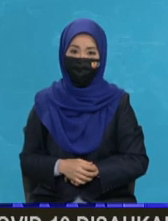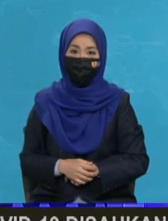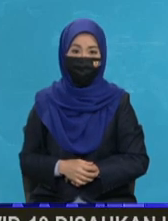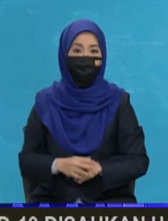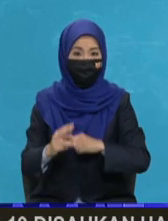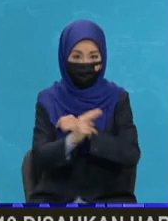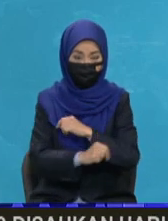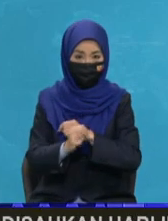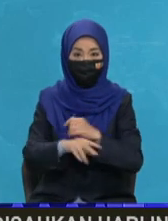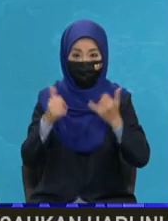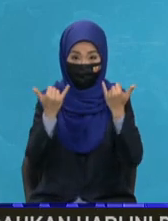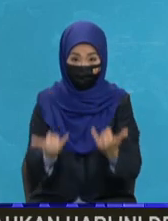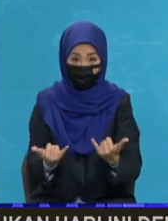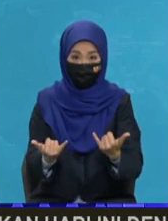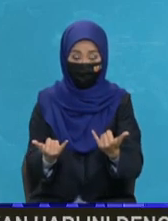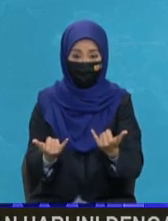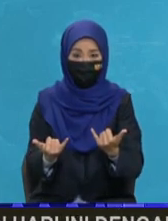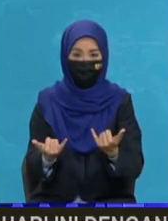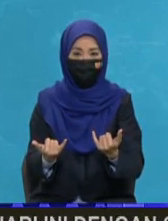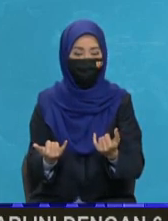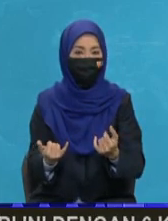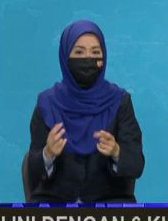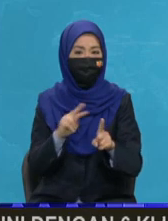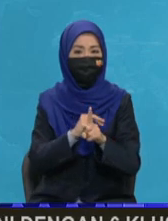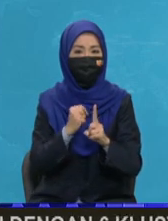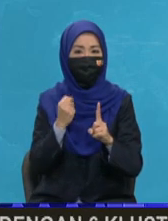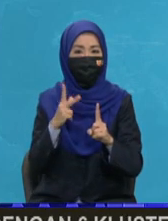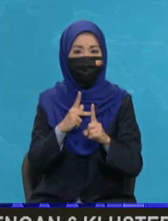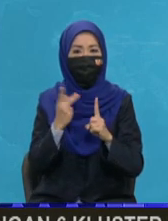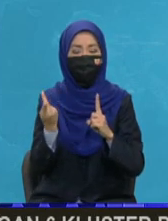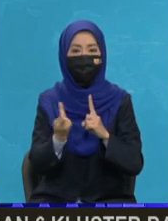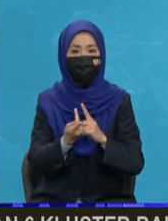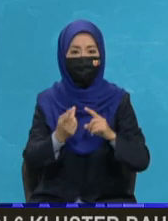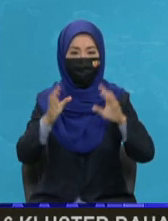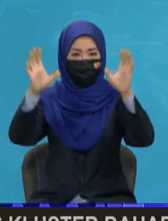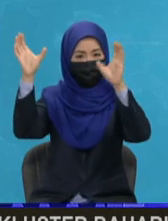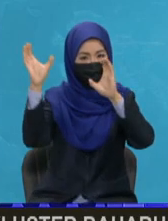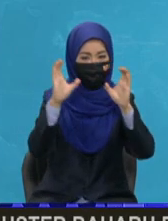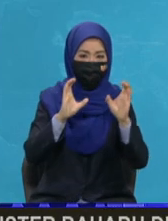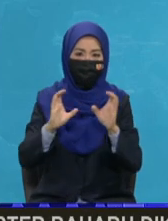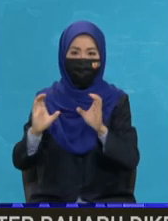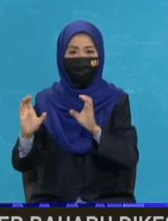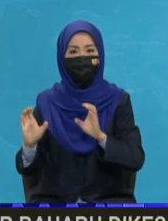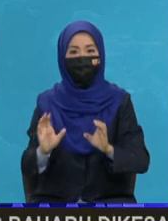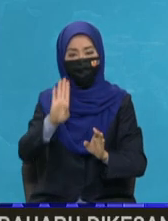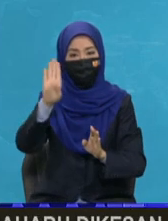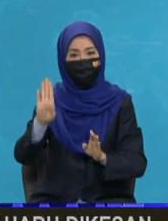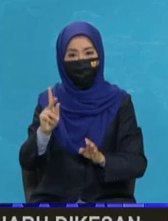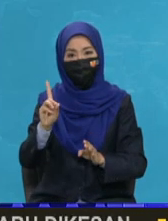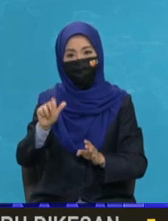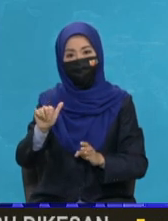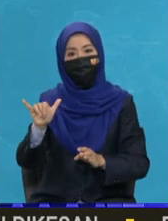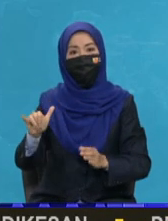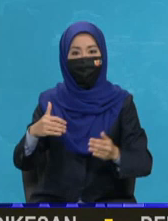Hai negara pada masa ini masih lagi berada dalam monsun barat daya dan ianya dijangkau akan berterusan